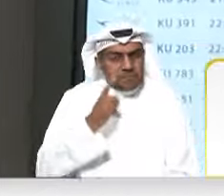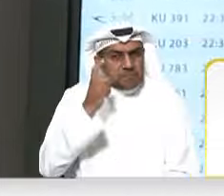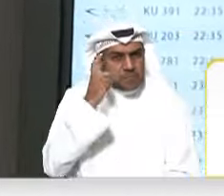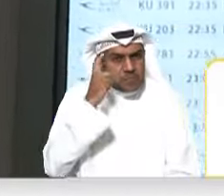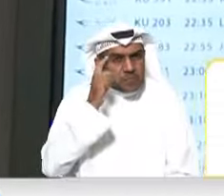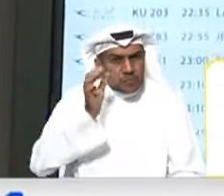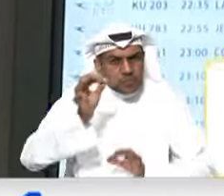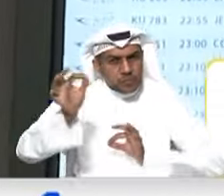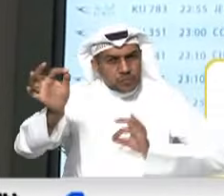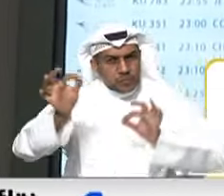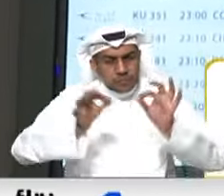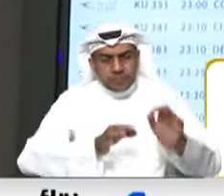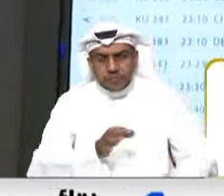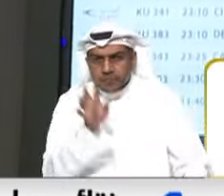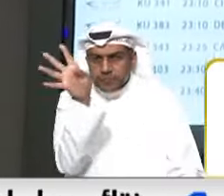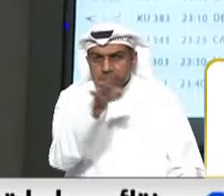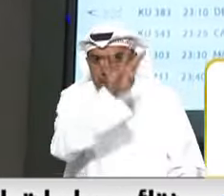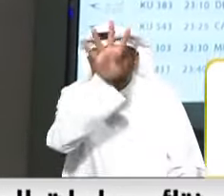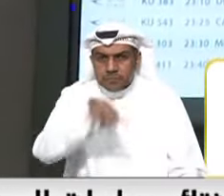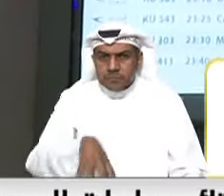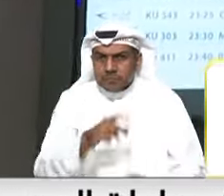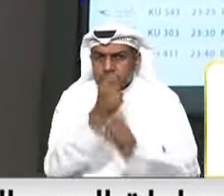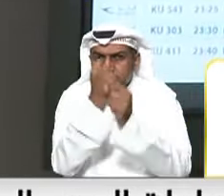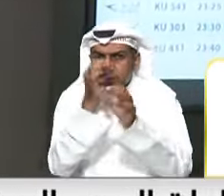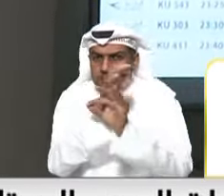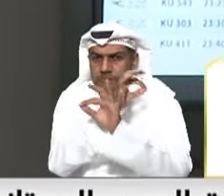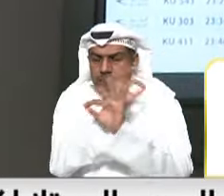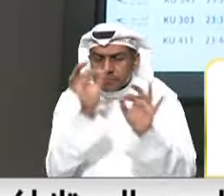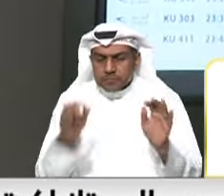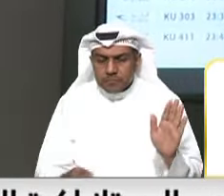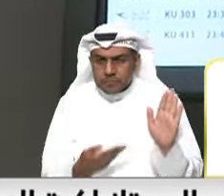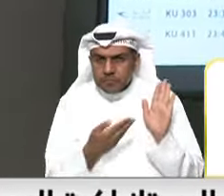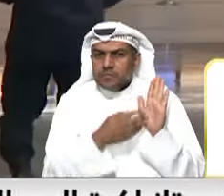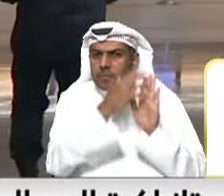هذه الأسواق والوجهات ومدى إقبال العملاء عليها